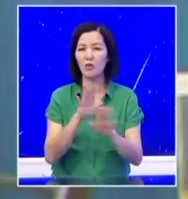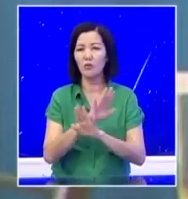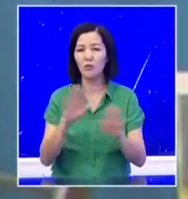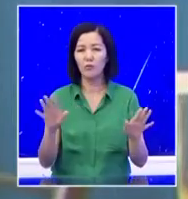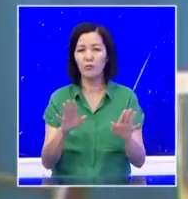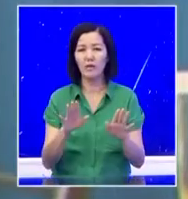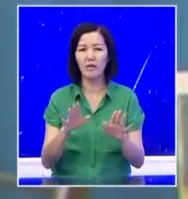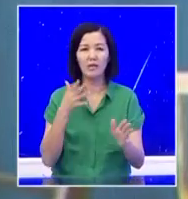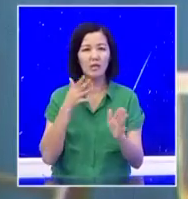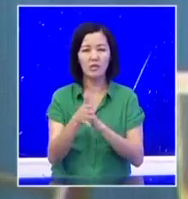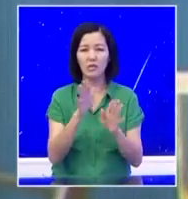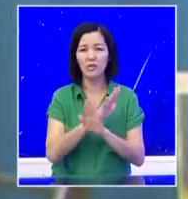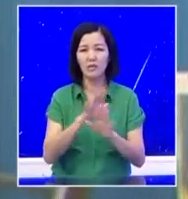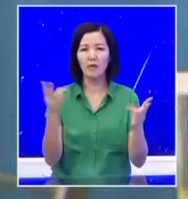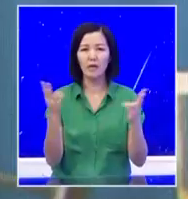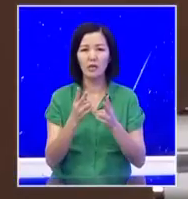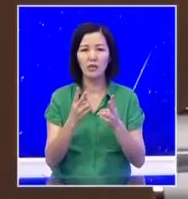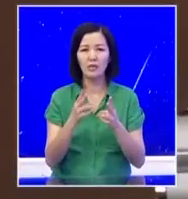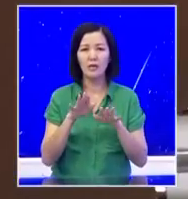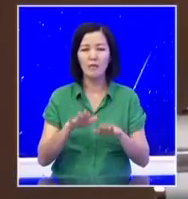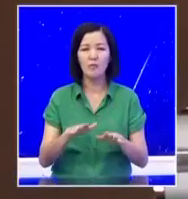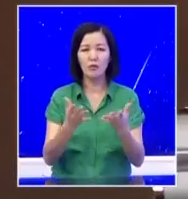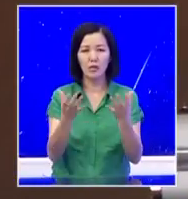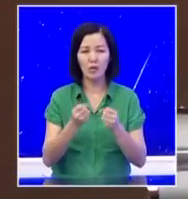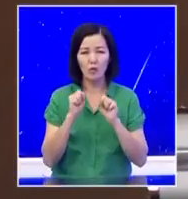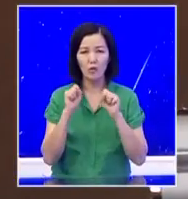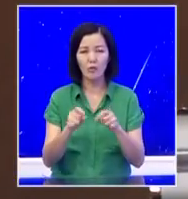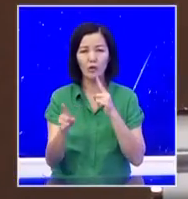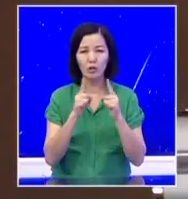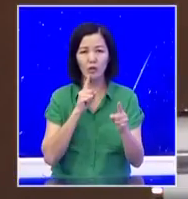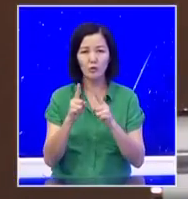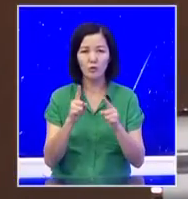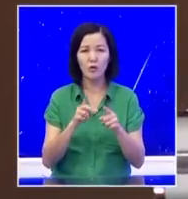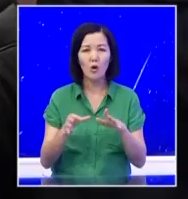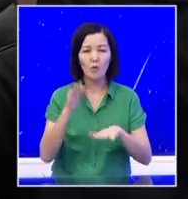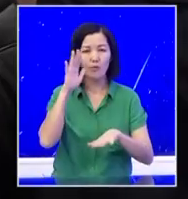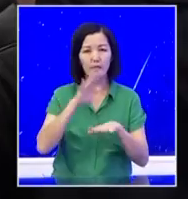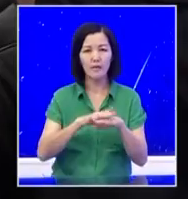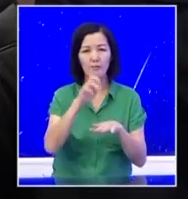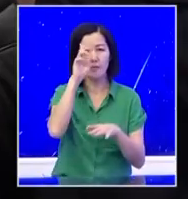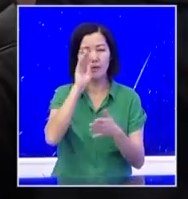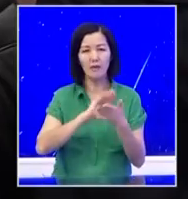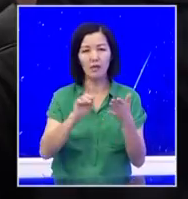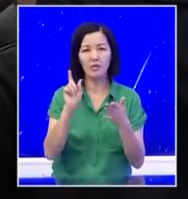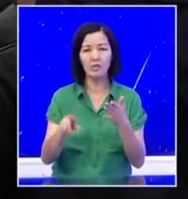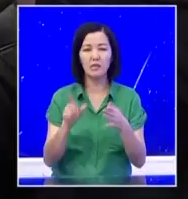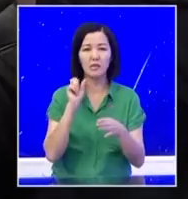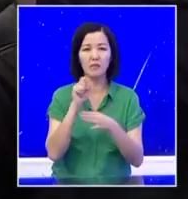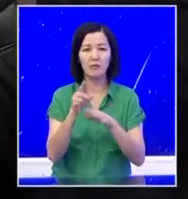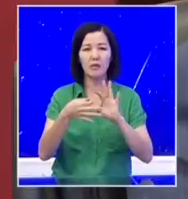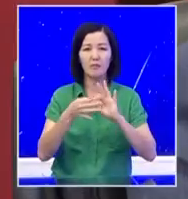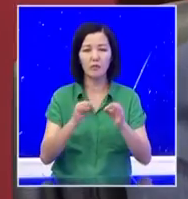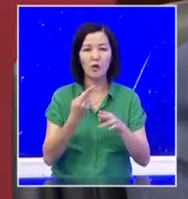жол шығындап сабылмай қажетті қызметтерін бір жерден алып отыр. Жиын соңында Амандық Баталов мемлекеттік хатшы тапсырмаларын